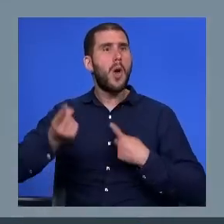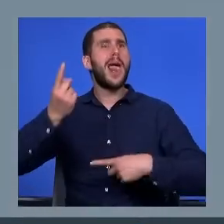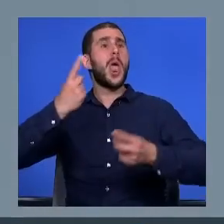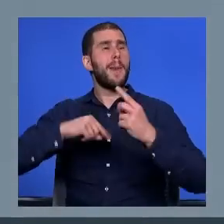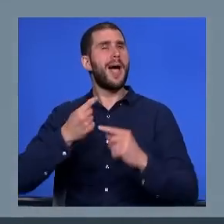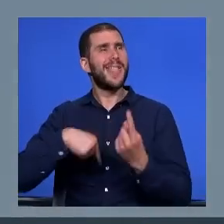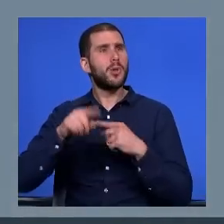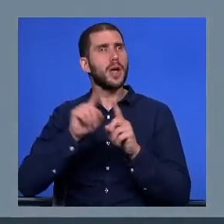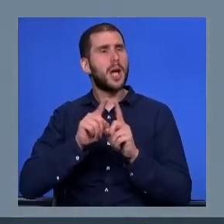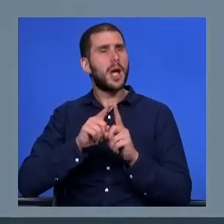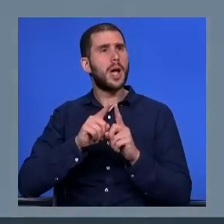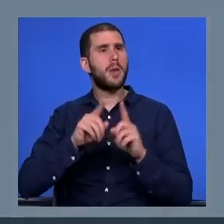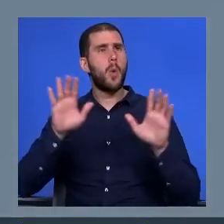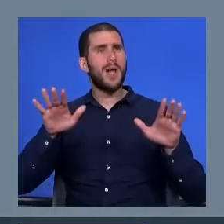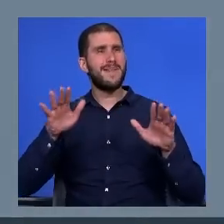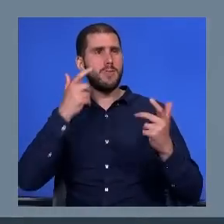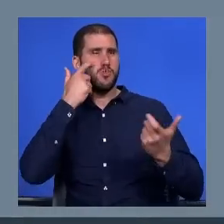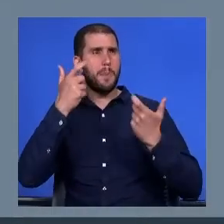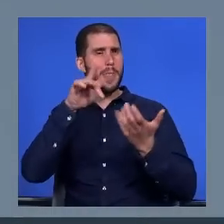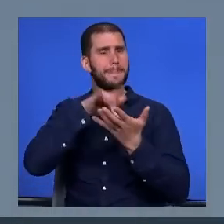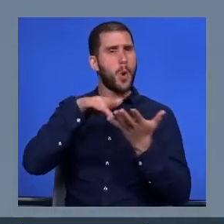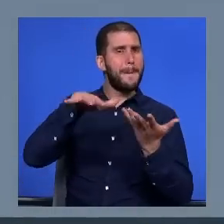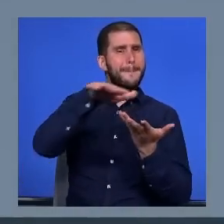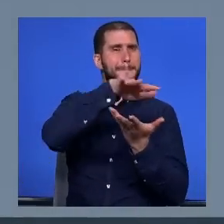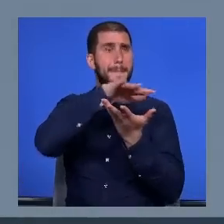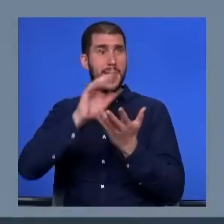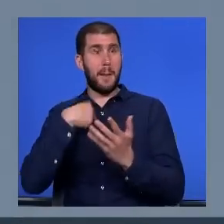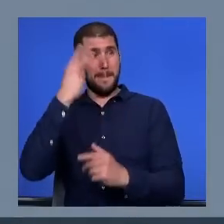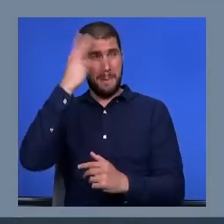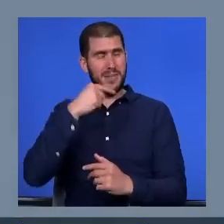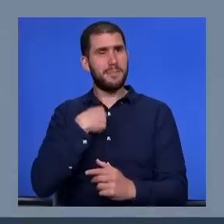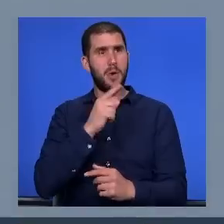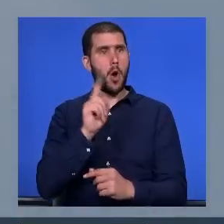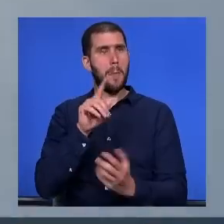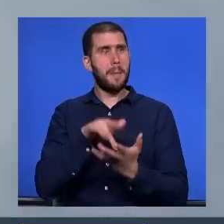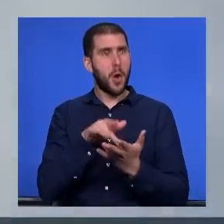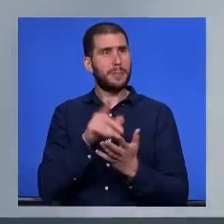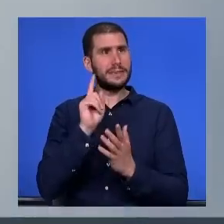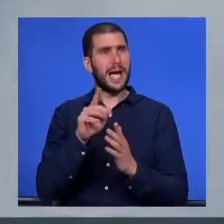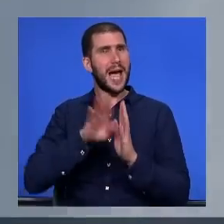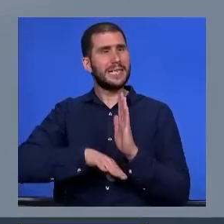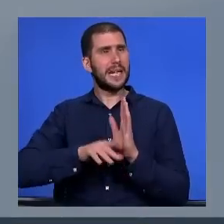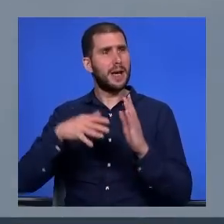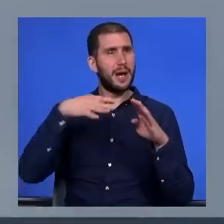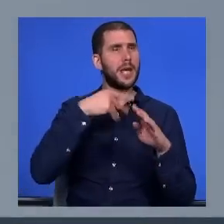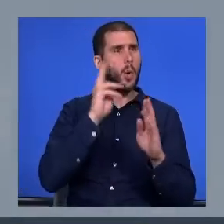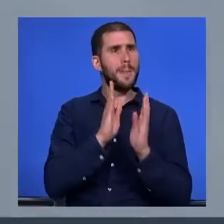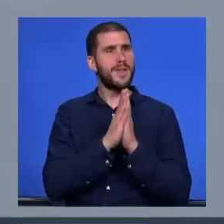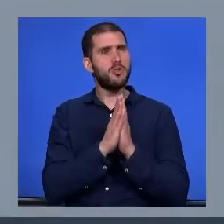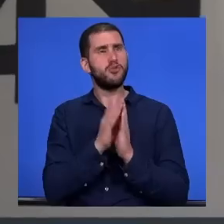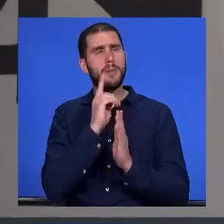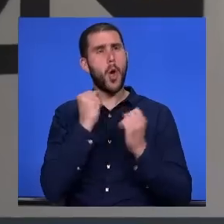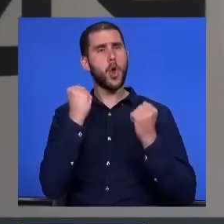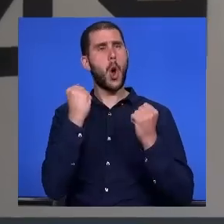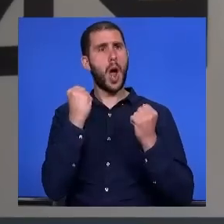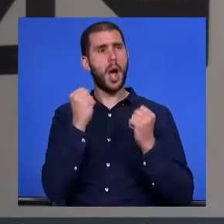אנחנו ככנפיים ששומרות את המיקום על המוביל, אם אנחנו מבינים שאנחנו עומדים לא להיות במקום כי חסר לנו כוח, אז אנחנו יכולים לבקש בקשה שנקראת כוח.